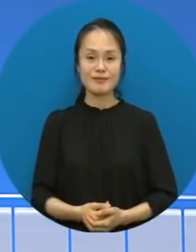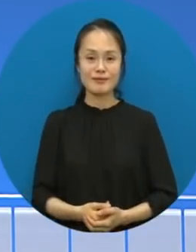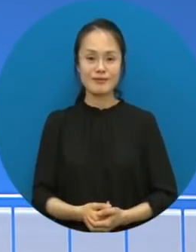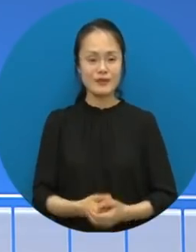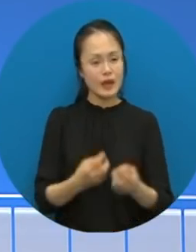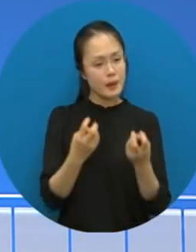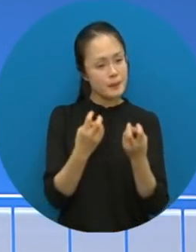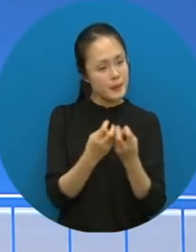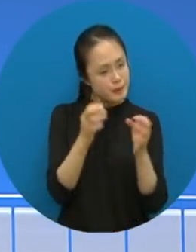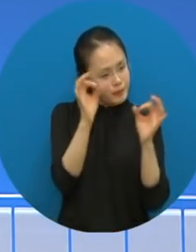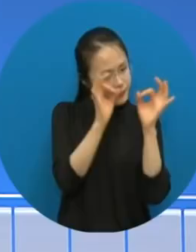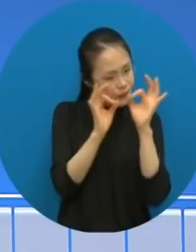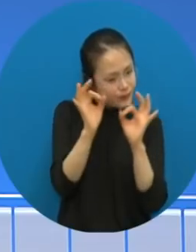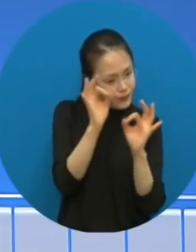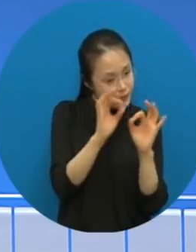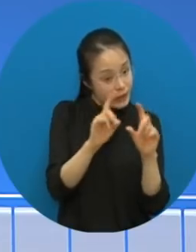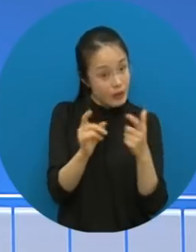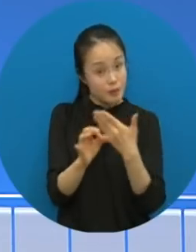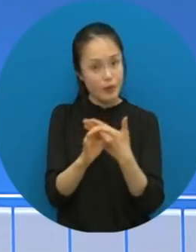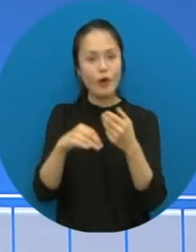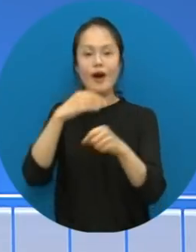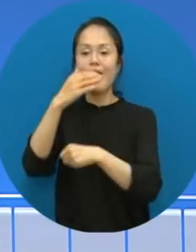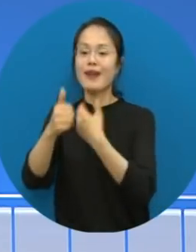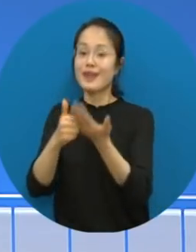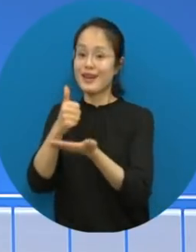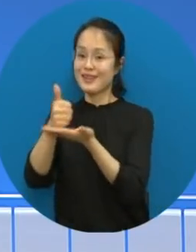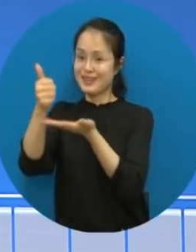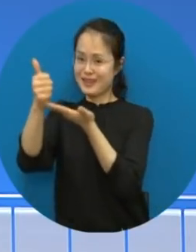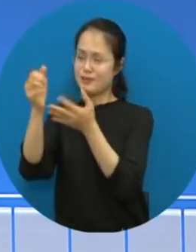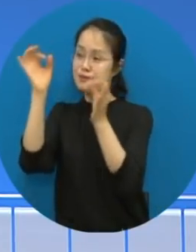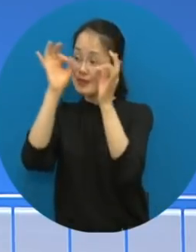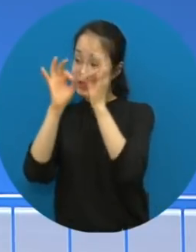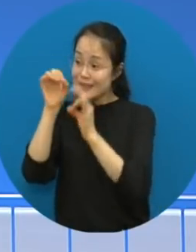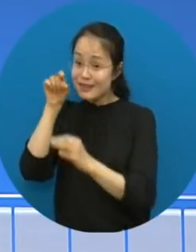방법을 찾을 것인가? 하나님을 찾을 것인가?